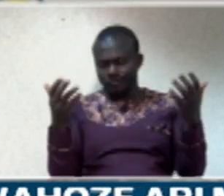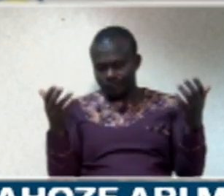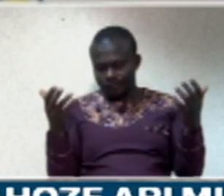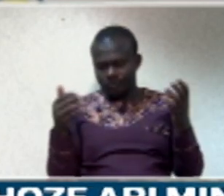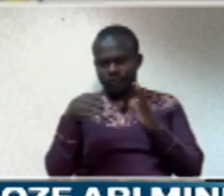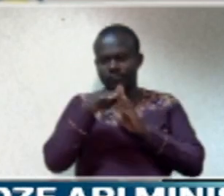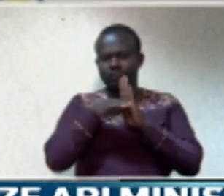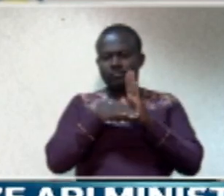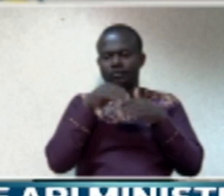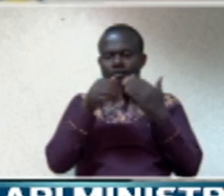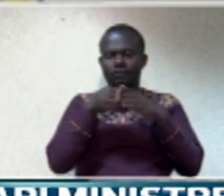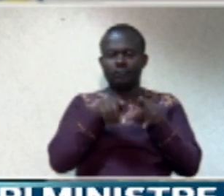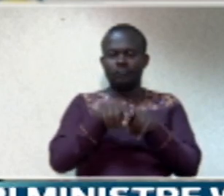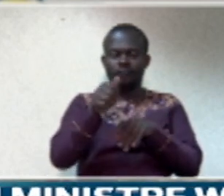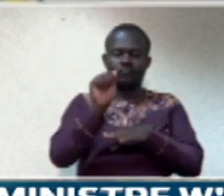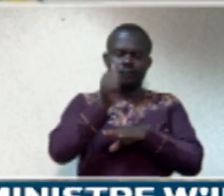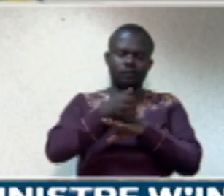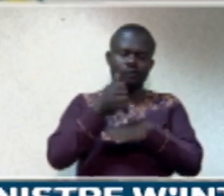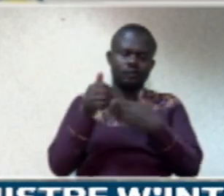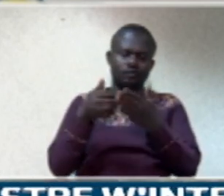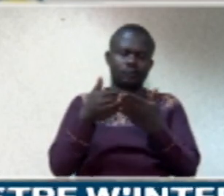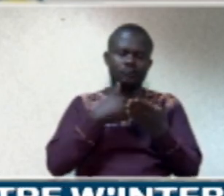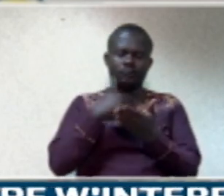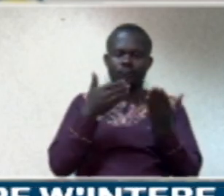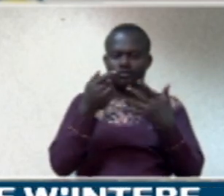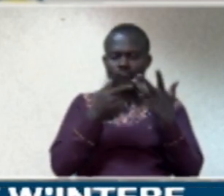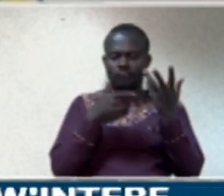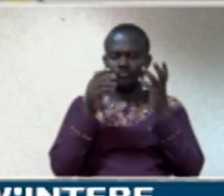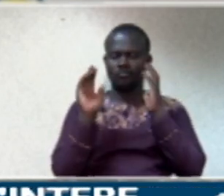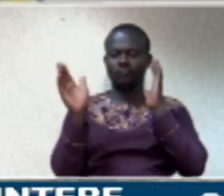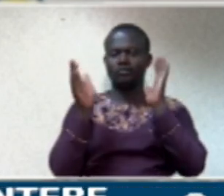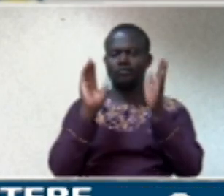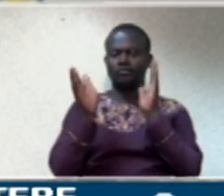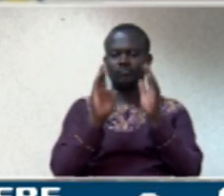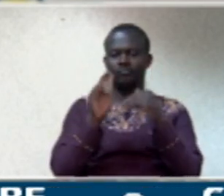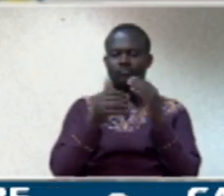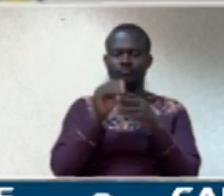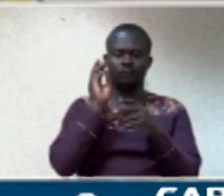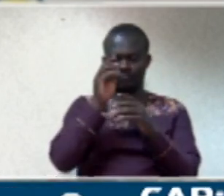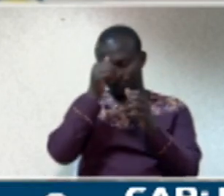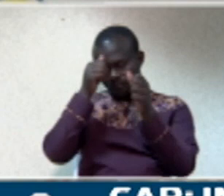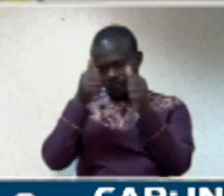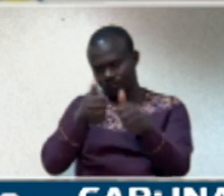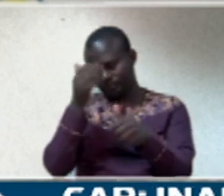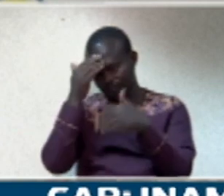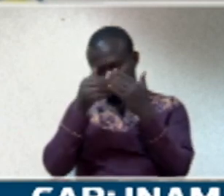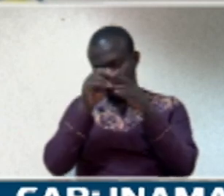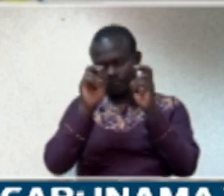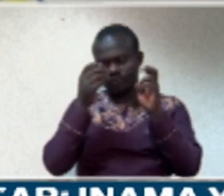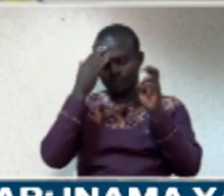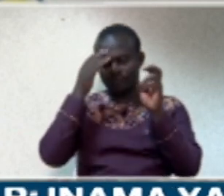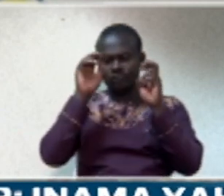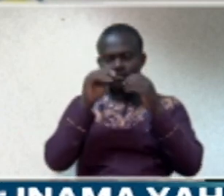na gahunda nabo bihaye rufite ibipimo bizakurikizwa kugira ngo tumenye ko